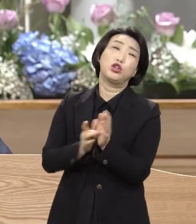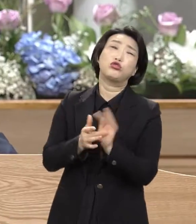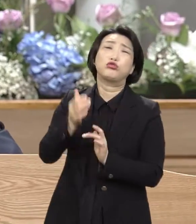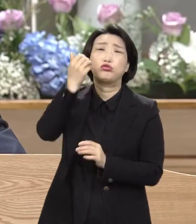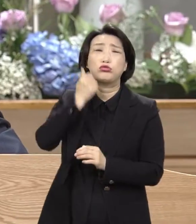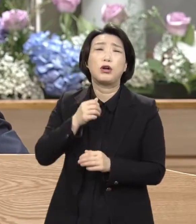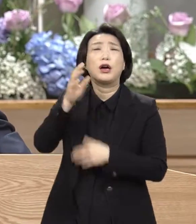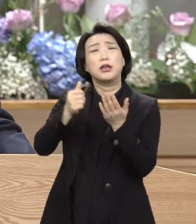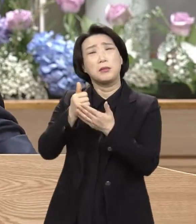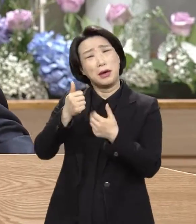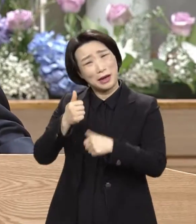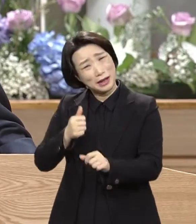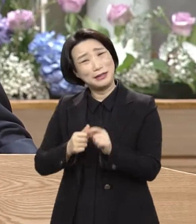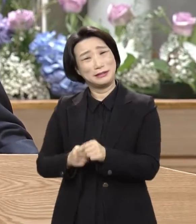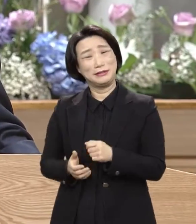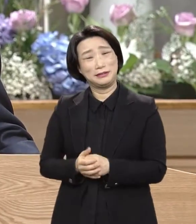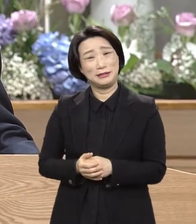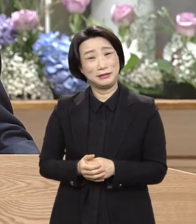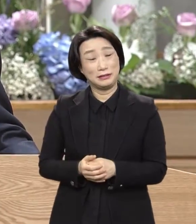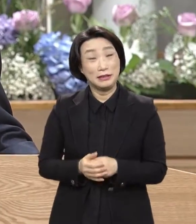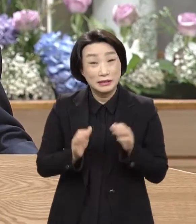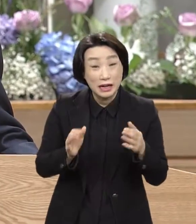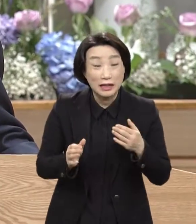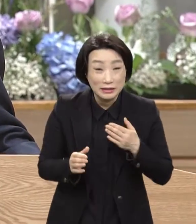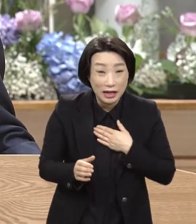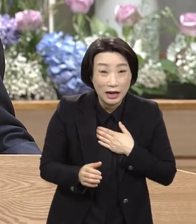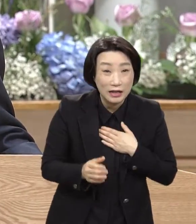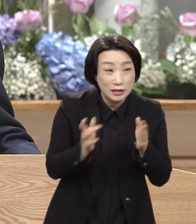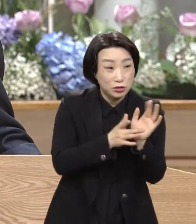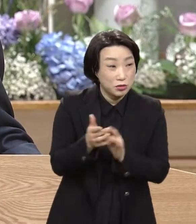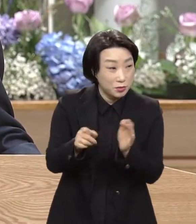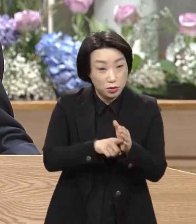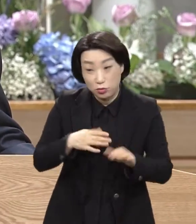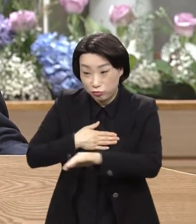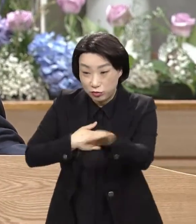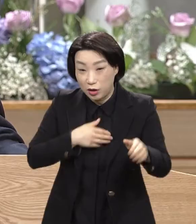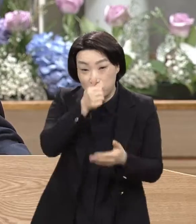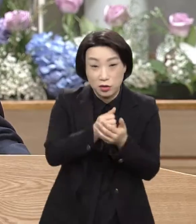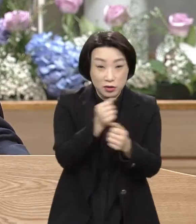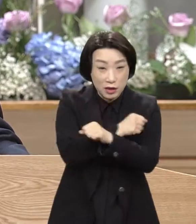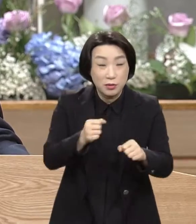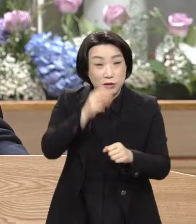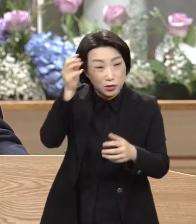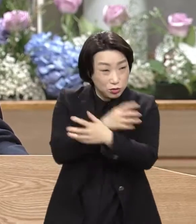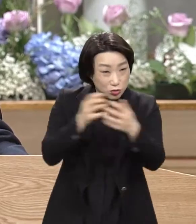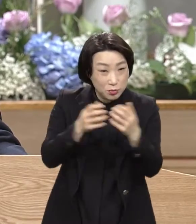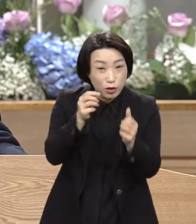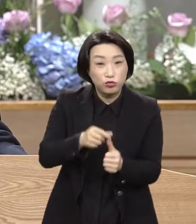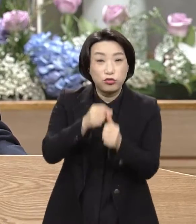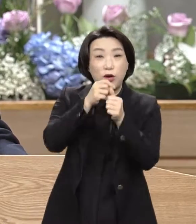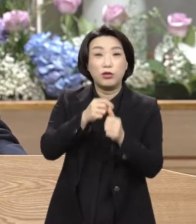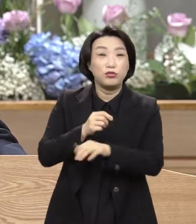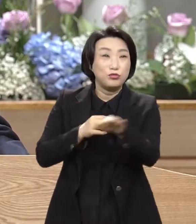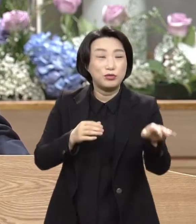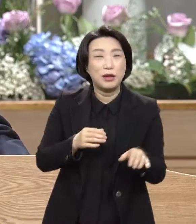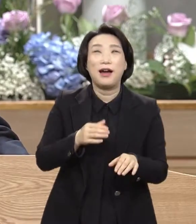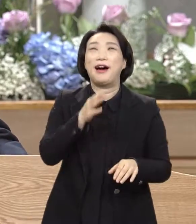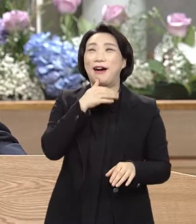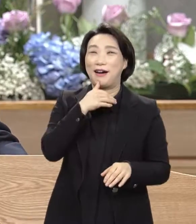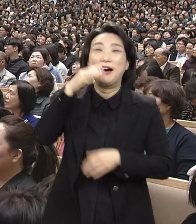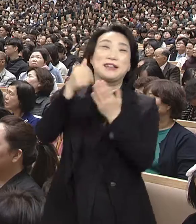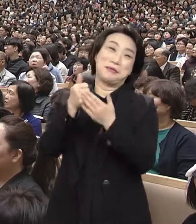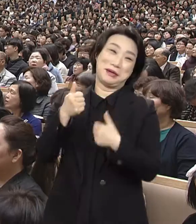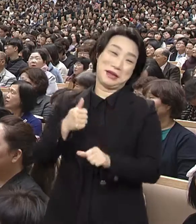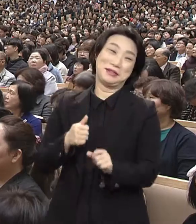아들입니다. 내가 예수 믿고 제사 안 받고 성령이 충만하고 구원 받는 걸 보니까 그는